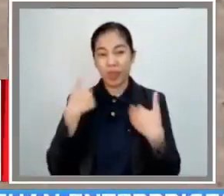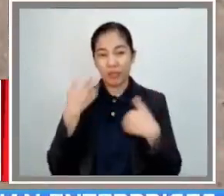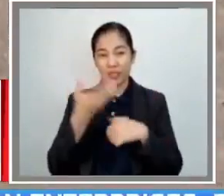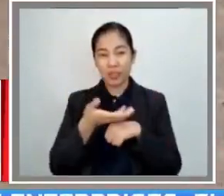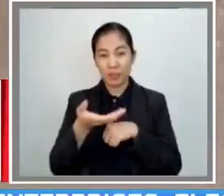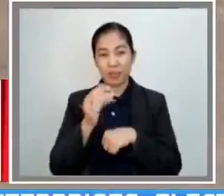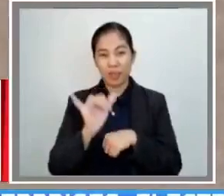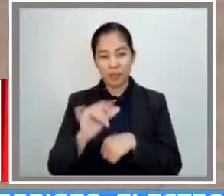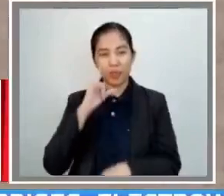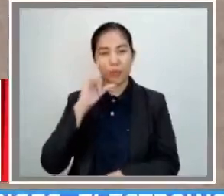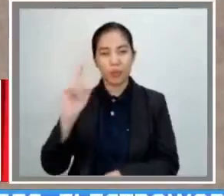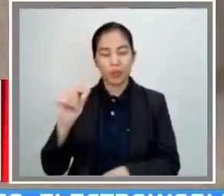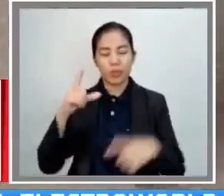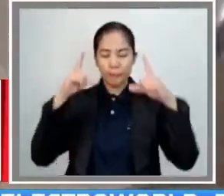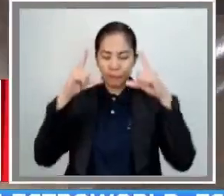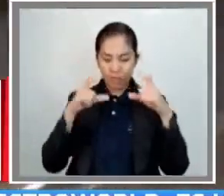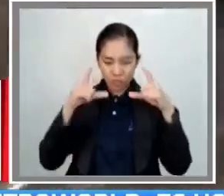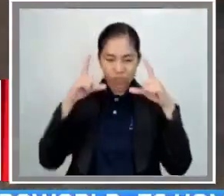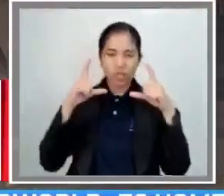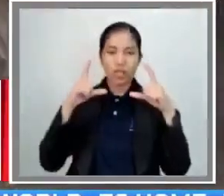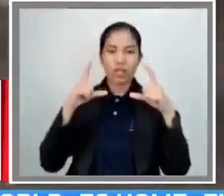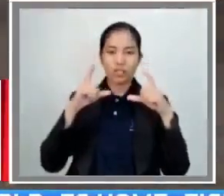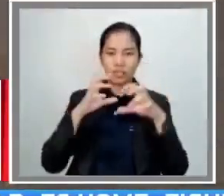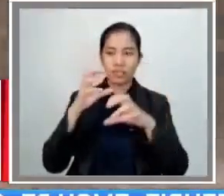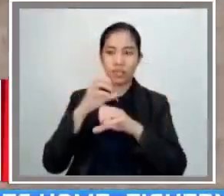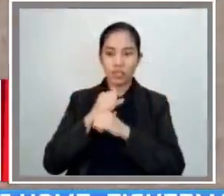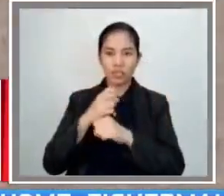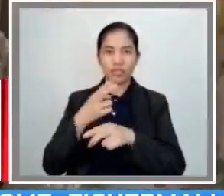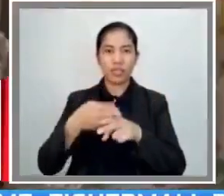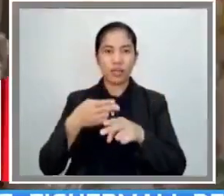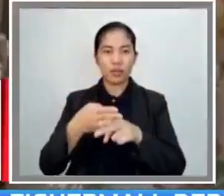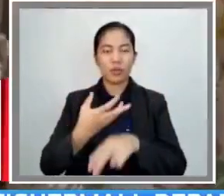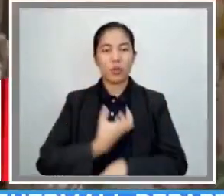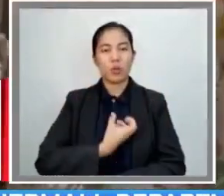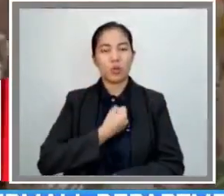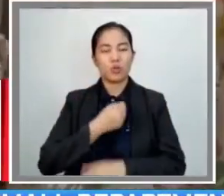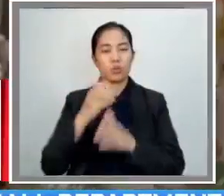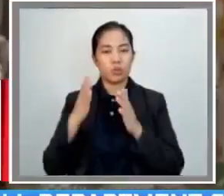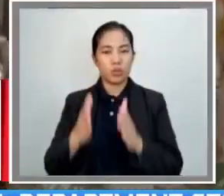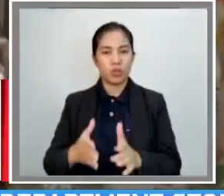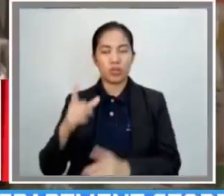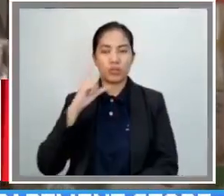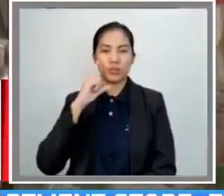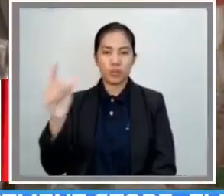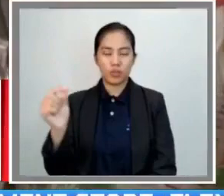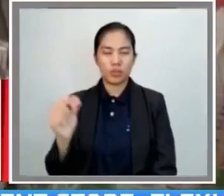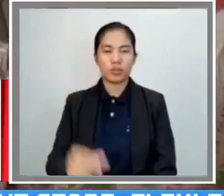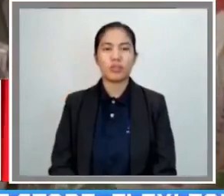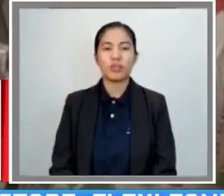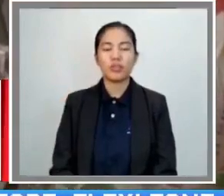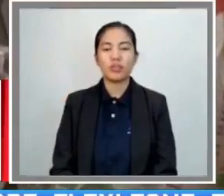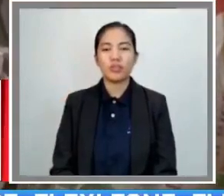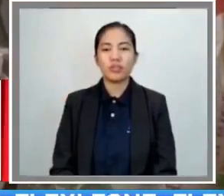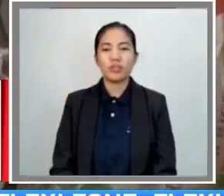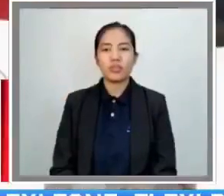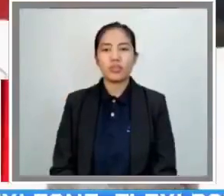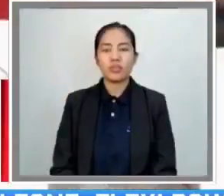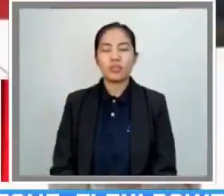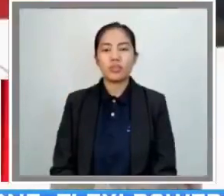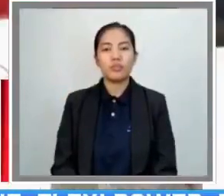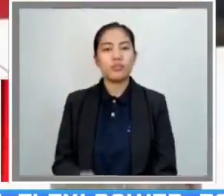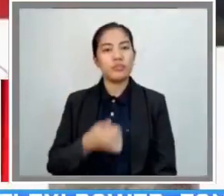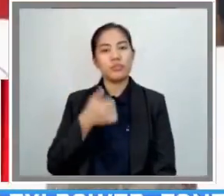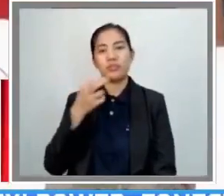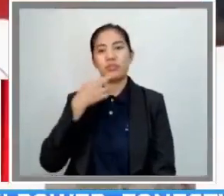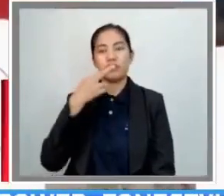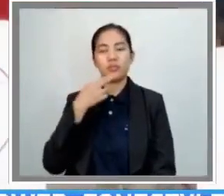Picturean kunin ang pangalan ng tindahan at ng may-ari para may basihan sa pag-i-issue ng violation slip. Sabi naman ng ibang rice retailers, eh hindi